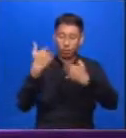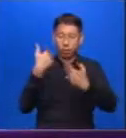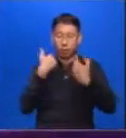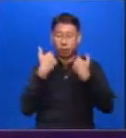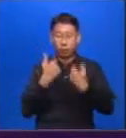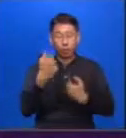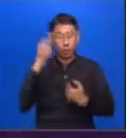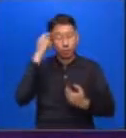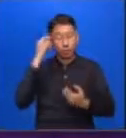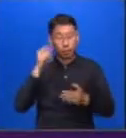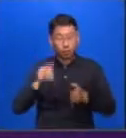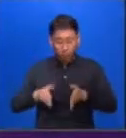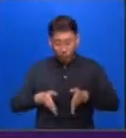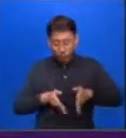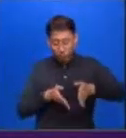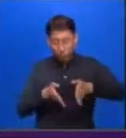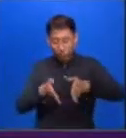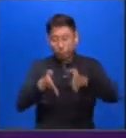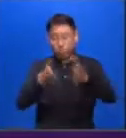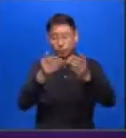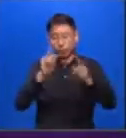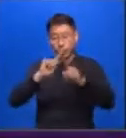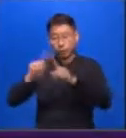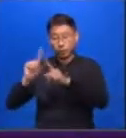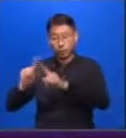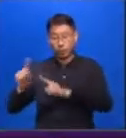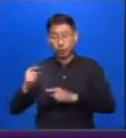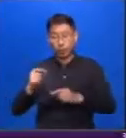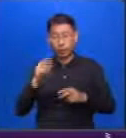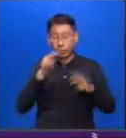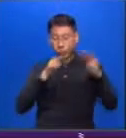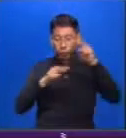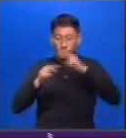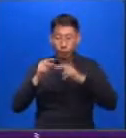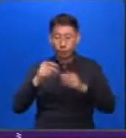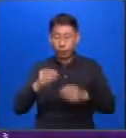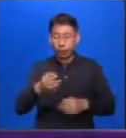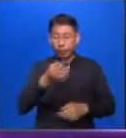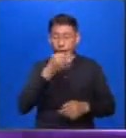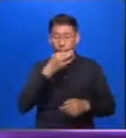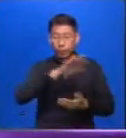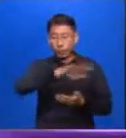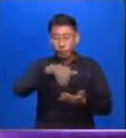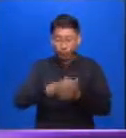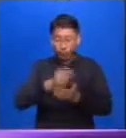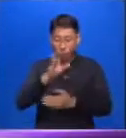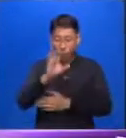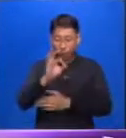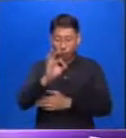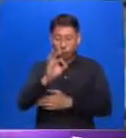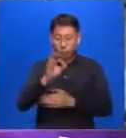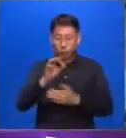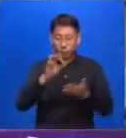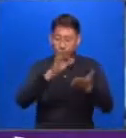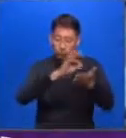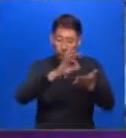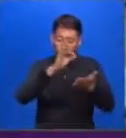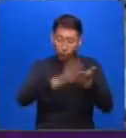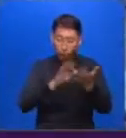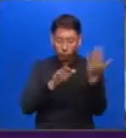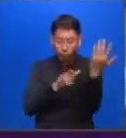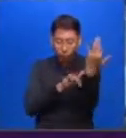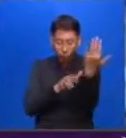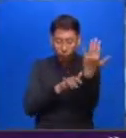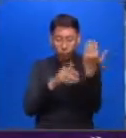เจ้าพระยาคลองบางกอกน้อยคลองมหาสวัสดิ์ตั้งจุดตรวจวัดความเค็ม 9จุดด้วยกันเป็นการบันทึกข้อมูลลงในเว็บไซต์